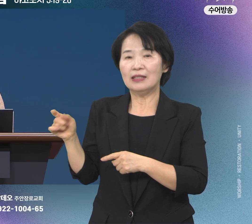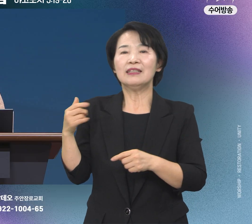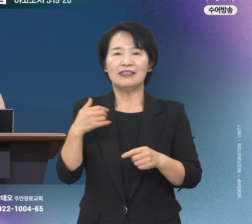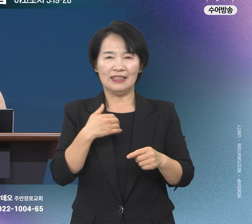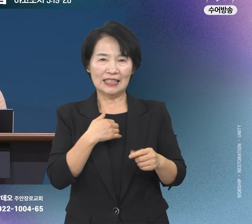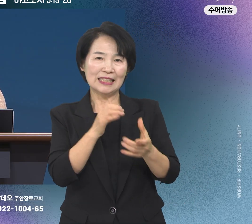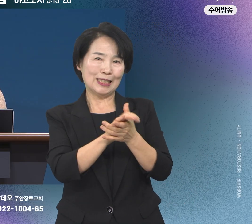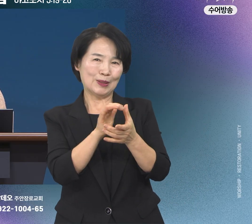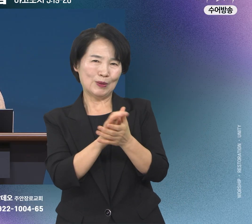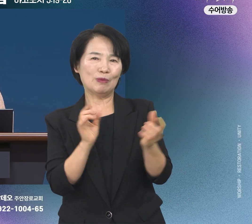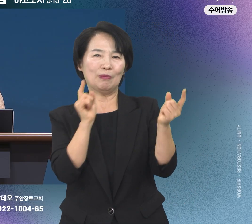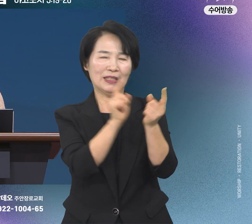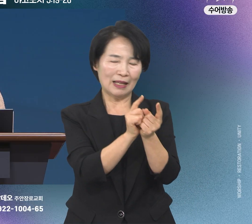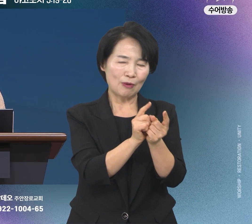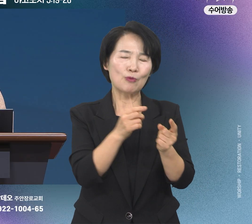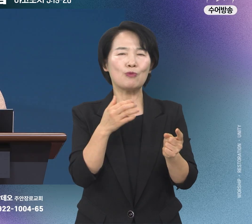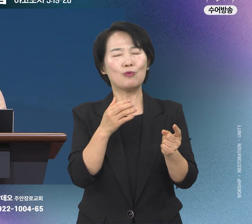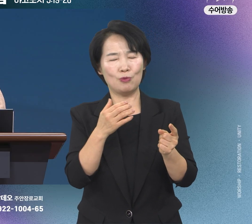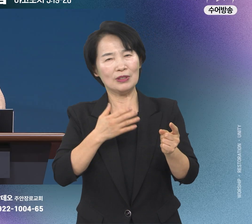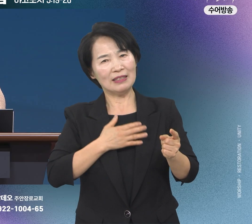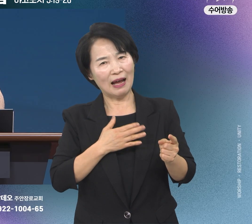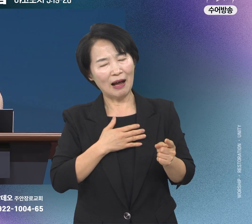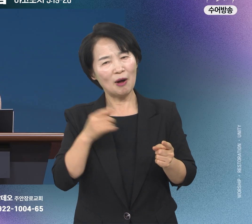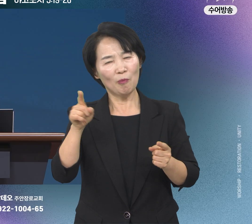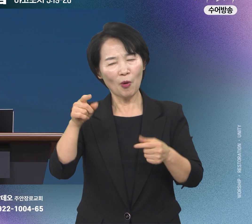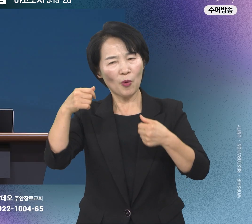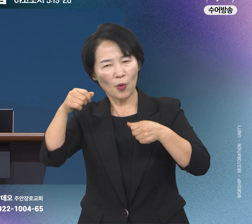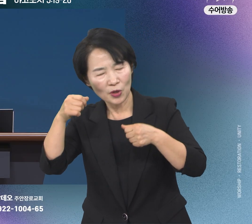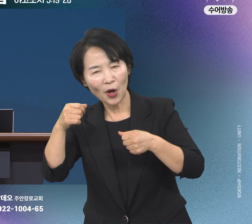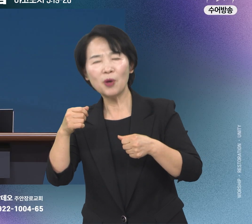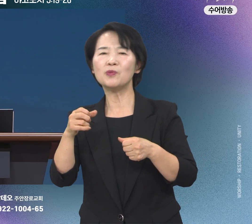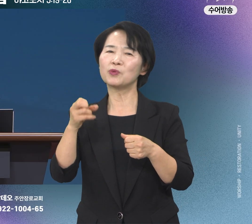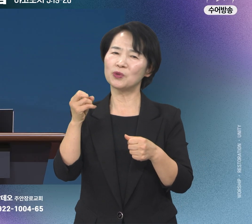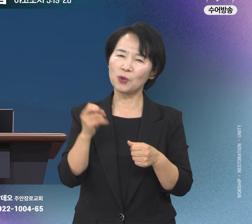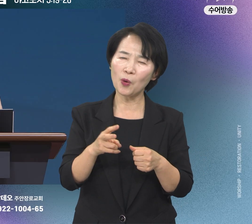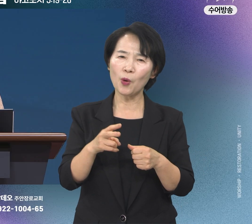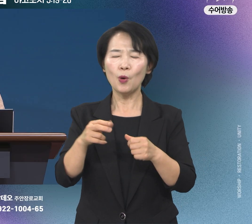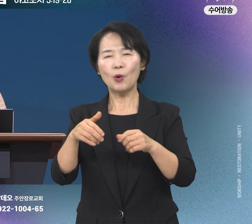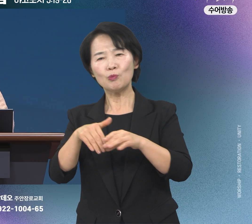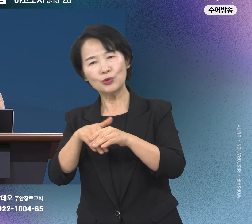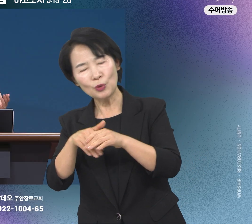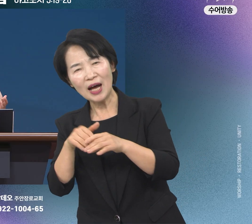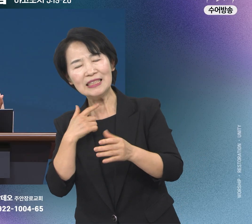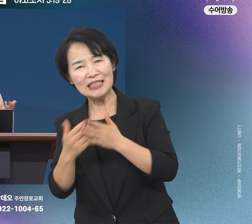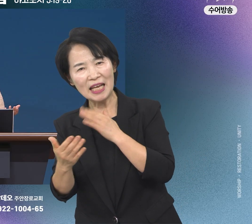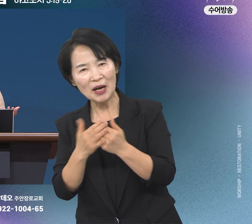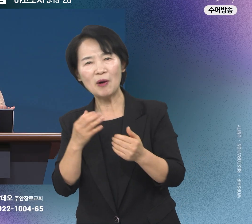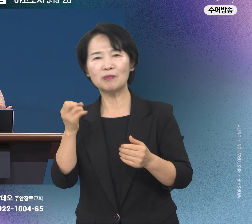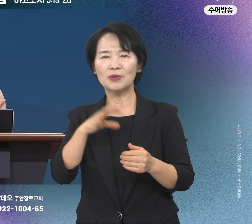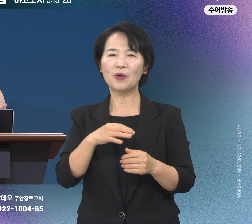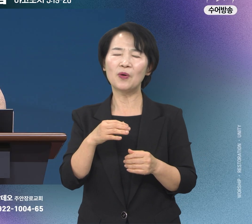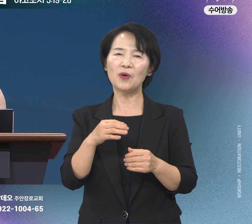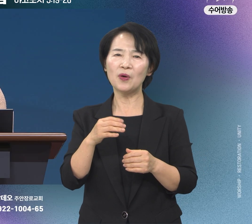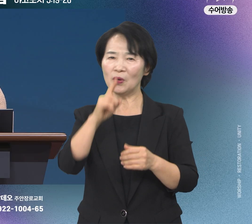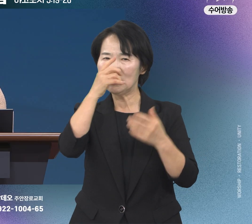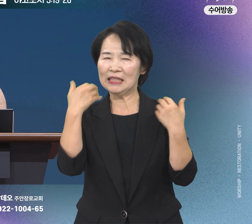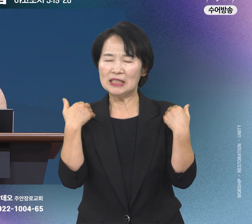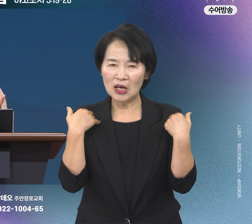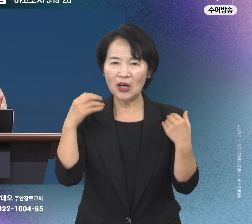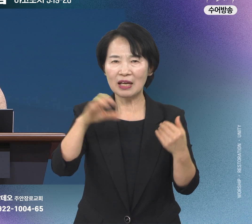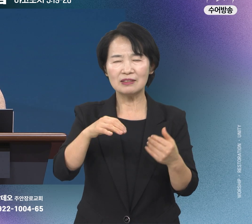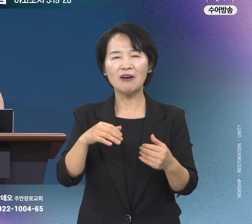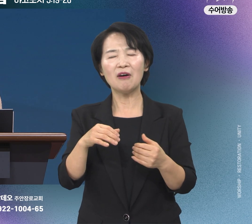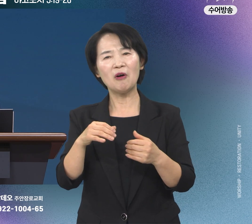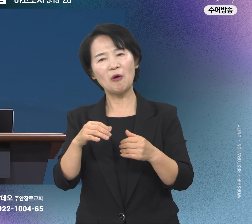어떤 공연 보러 가는 거 좋아하고 어떤 문화체험 배우는 거 좋아하고 시청에서 어떤 인문학 강의 듣는 거에 대해서 관심이